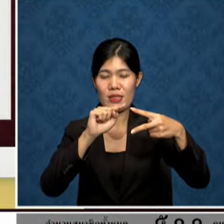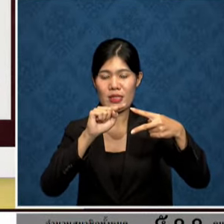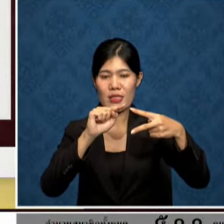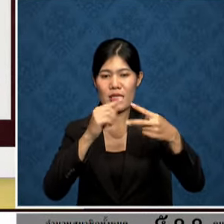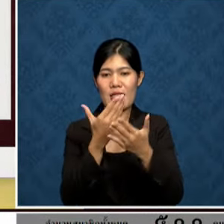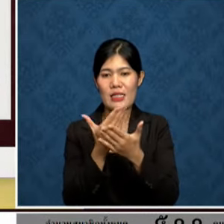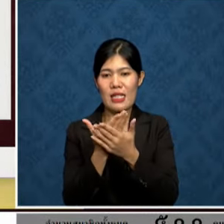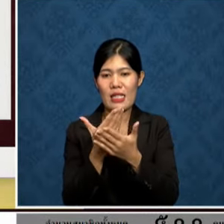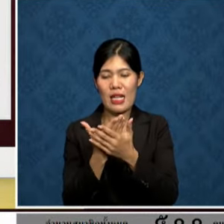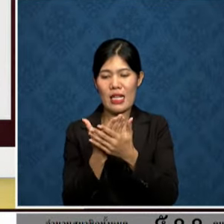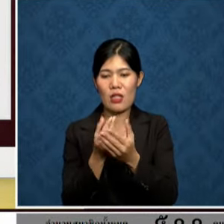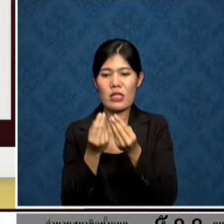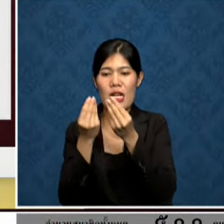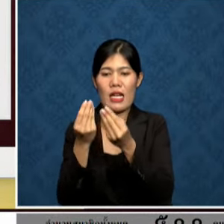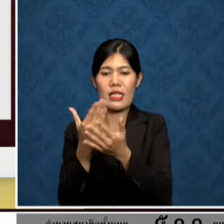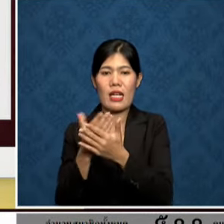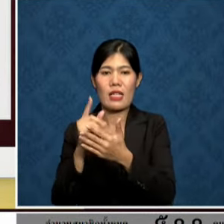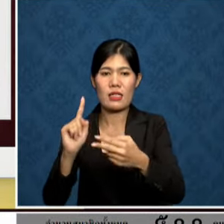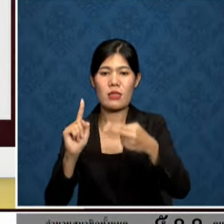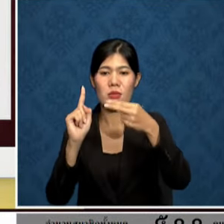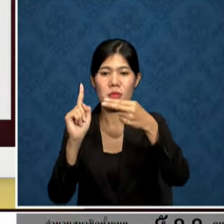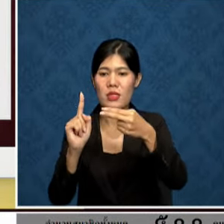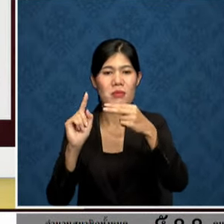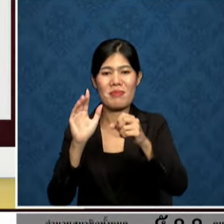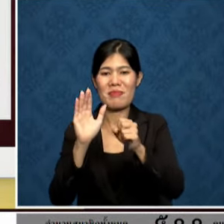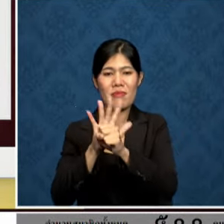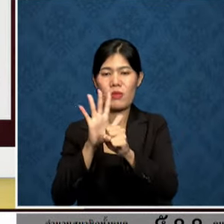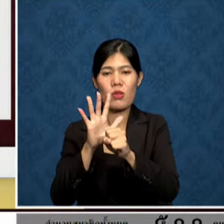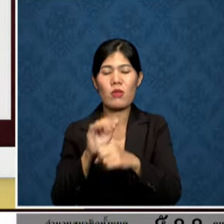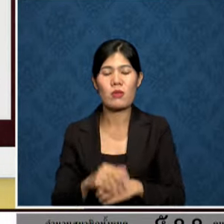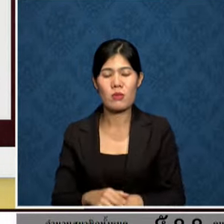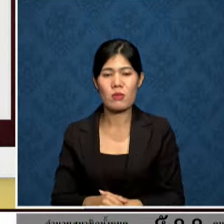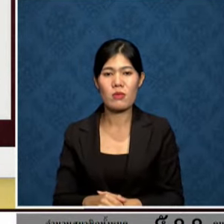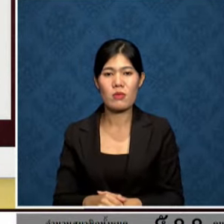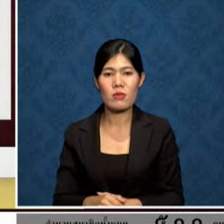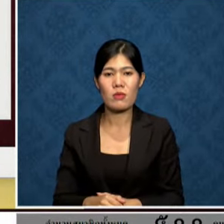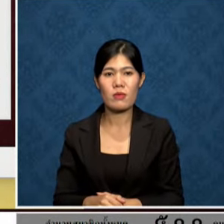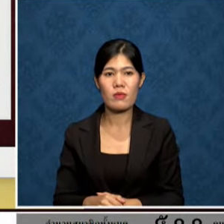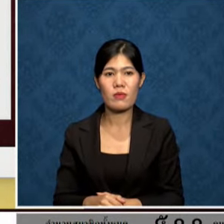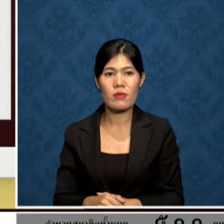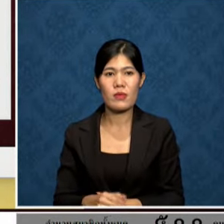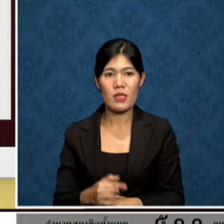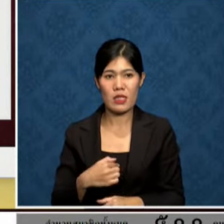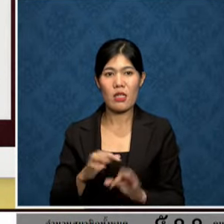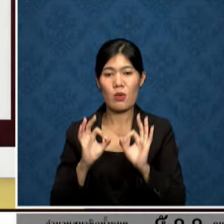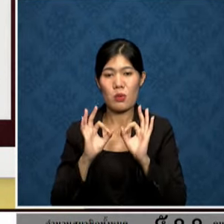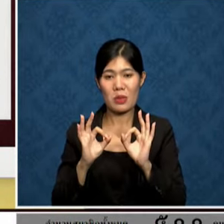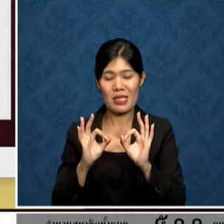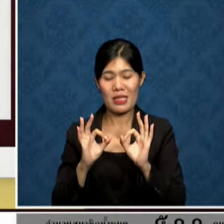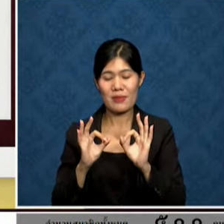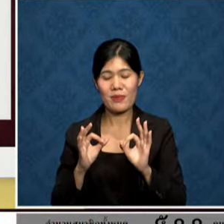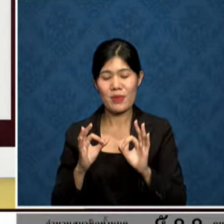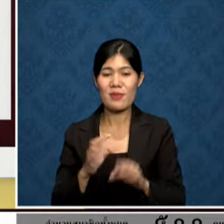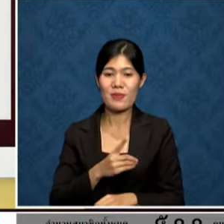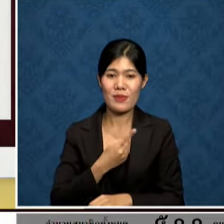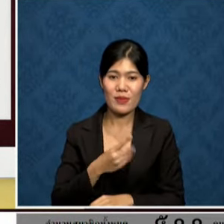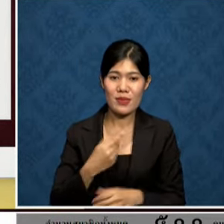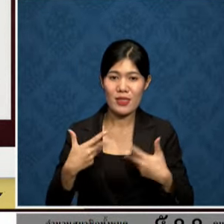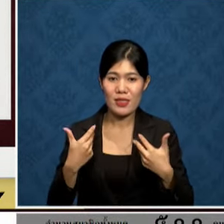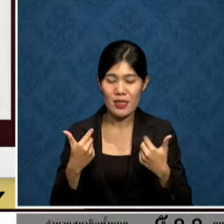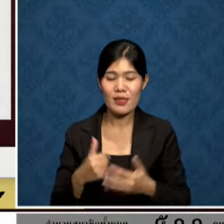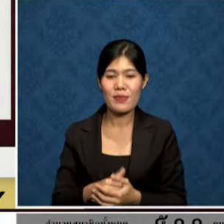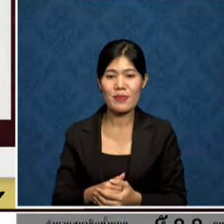จิอ walletค่ะท่านประธานดังนั้นเนี่ยเรื่องนี้อาจจะเป็นเรื่องที่โอเคเป็นเรื่องที่น่ายินดีนะคะเอ่อผล